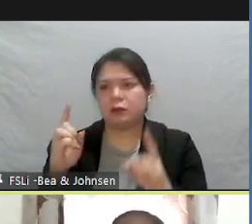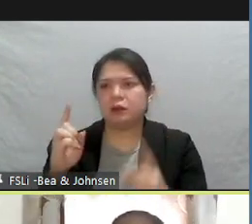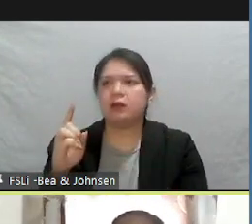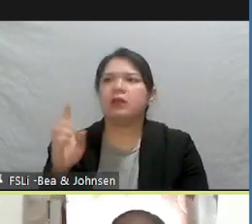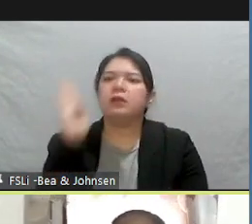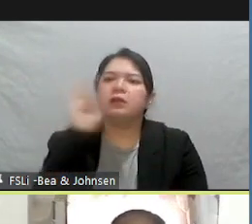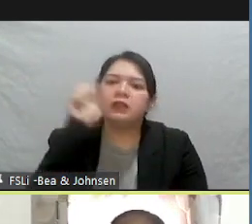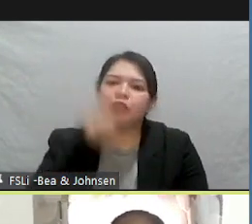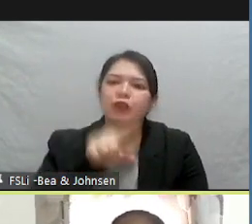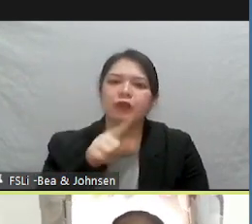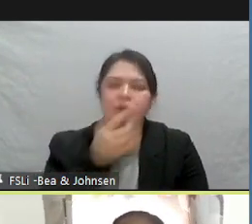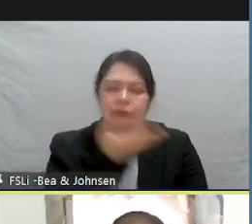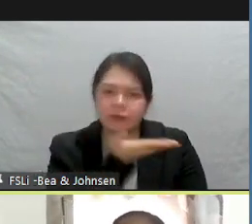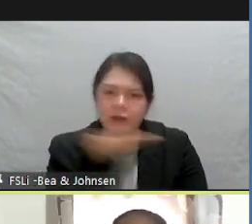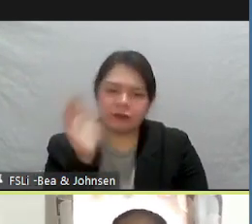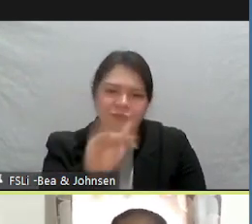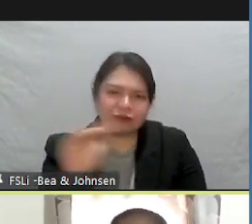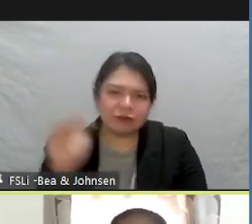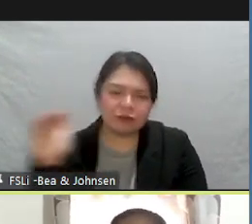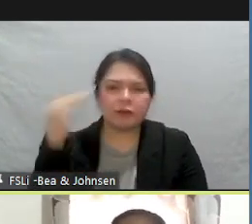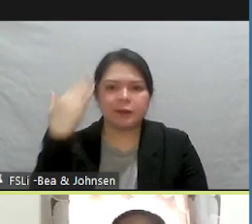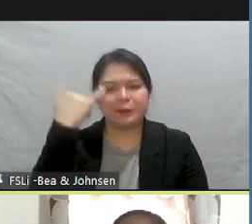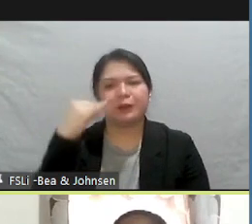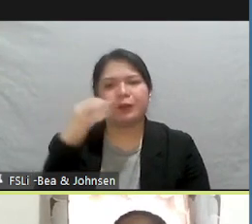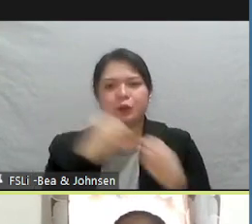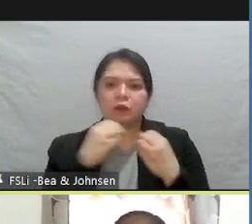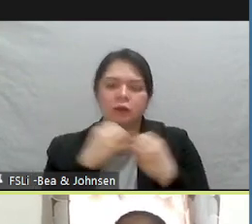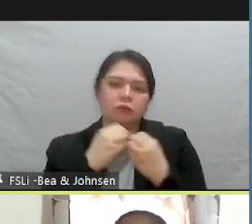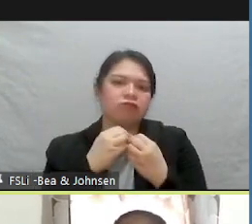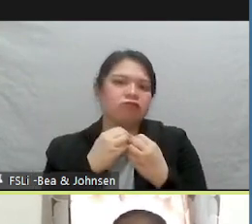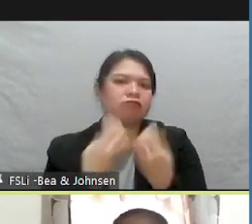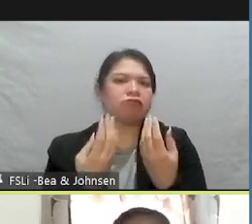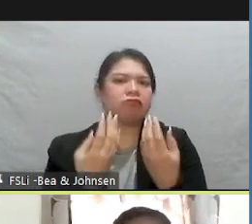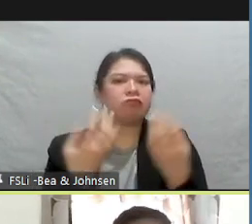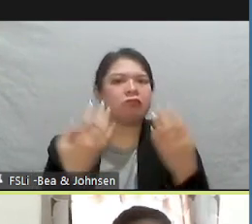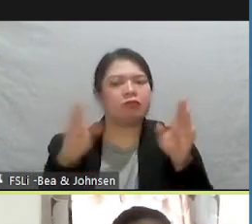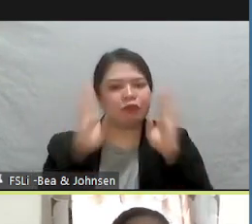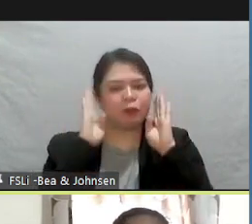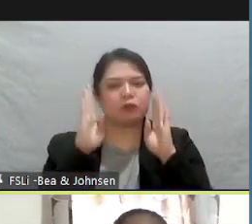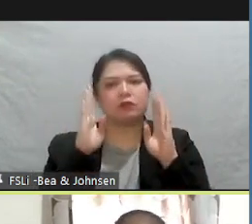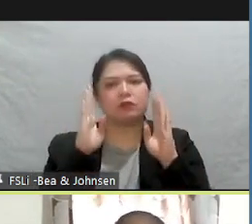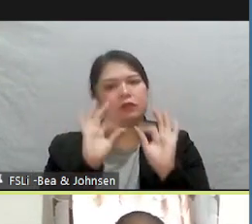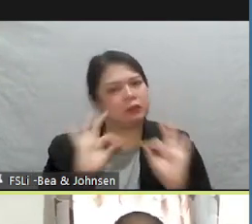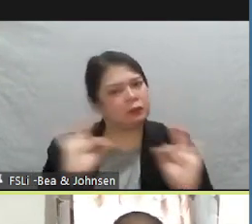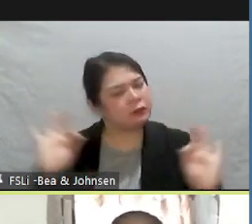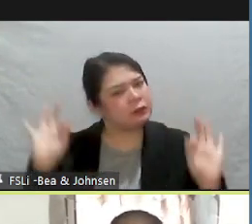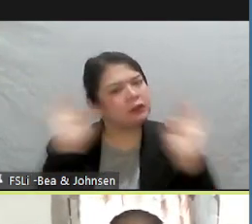na andirito ngayon, sana mas maiintindihan natin,